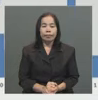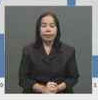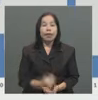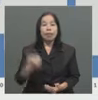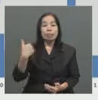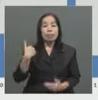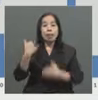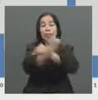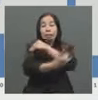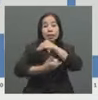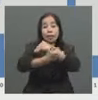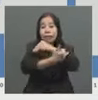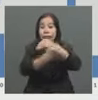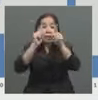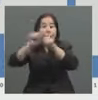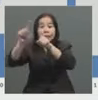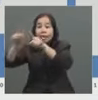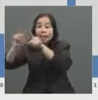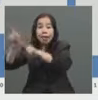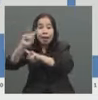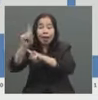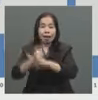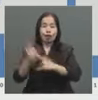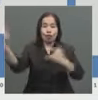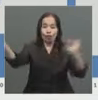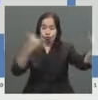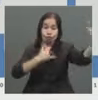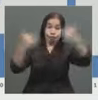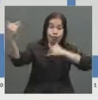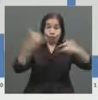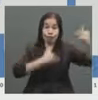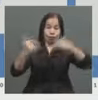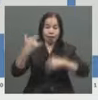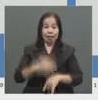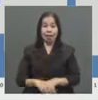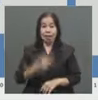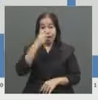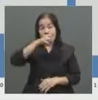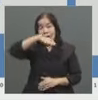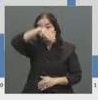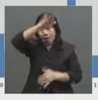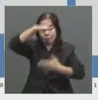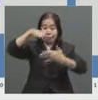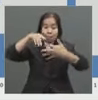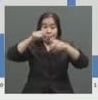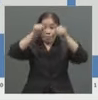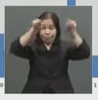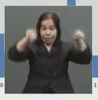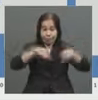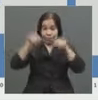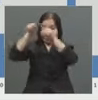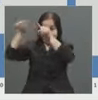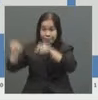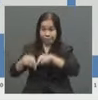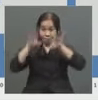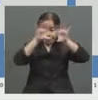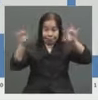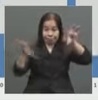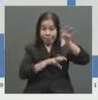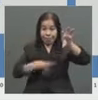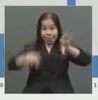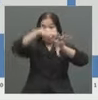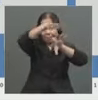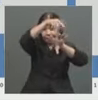ที่เสี่ยงเราเห็นนะครับกราฟบนซ้ายนะครับจะเห็นว่าการกักกัน